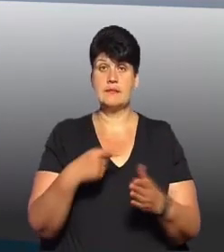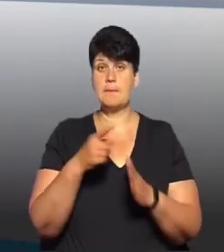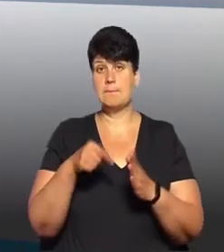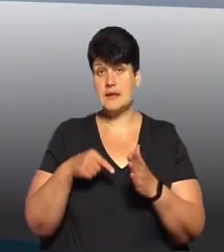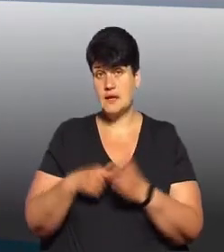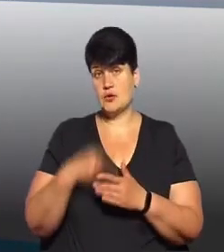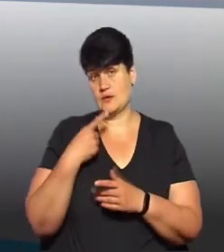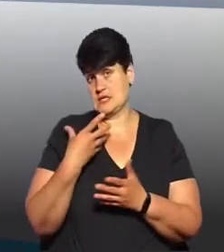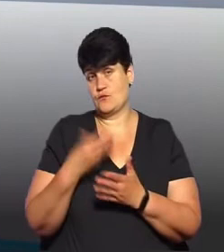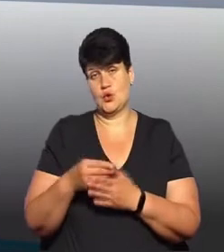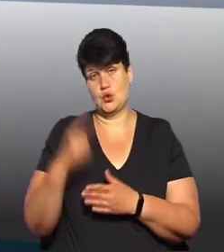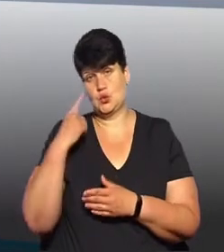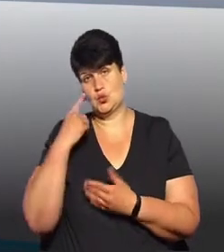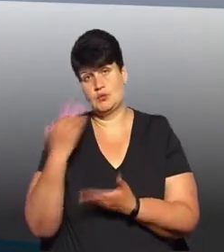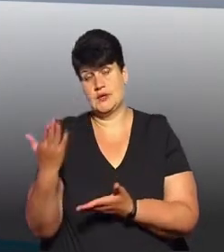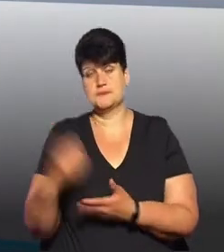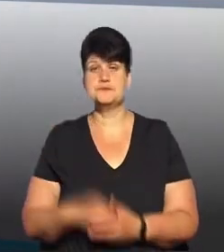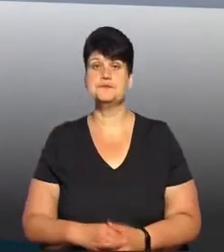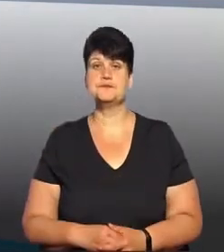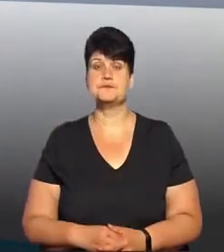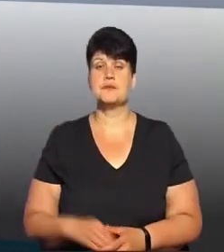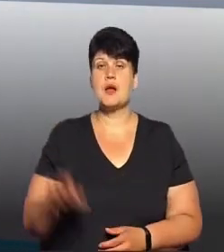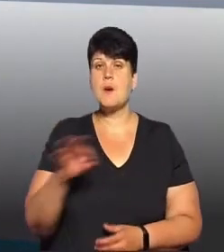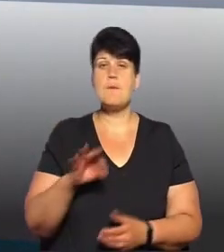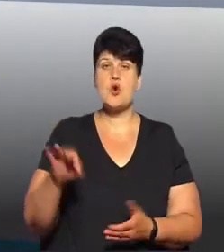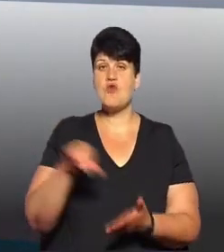думки. Про виступ гурту «Батюшка». Так.